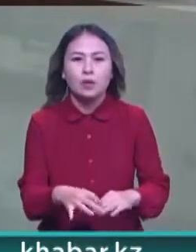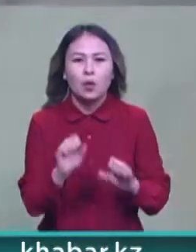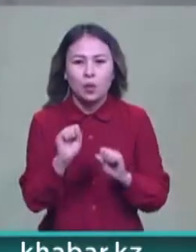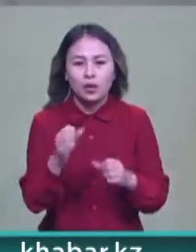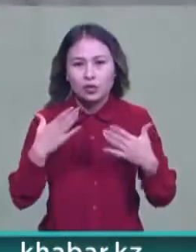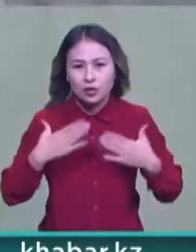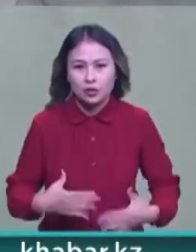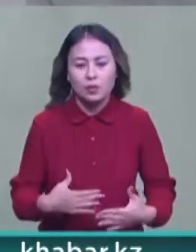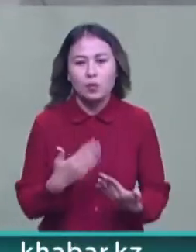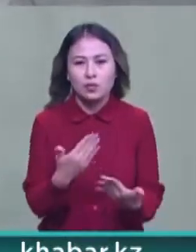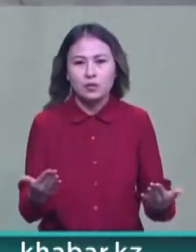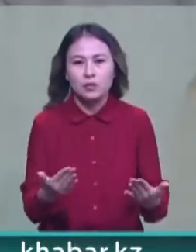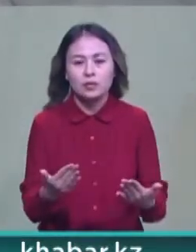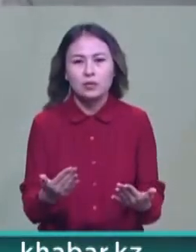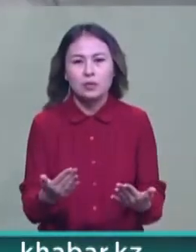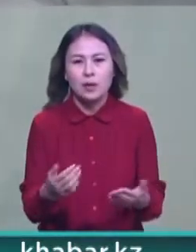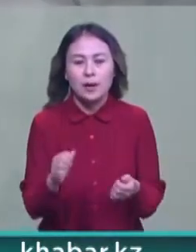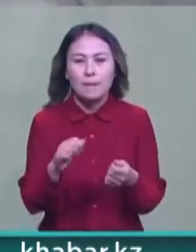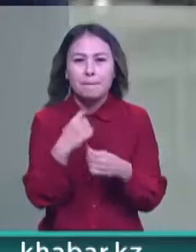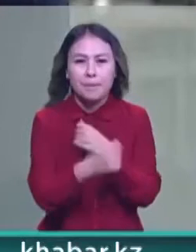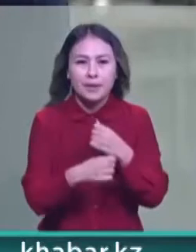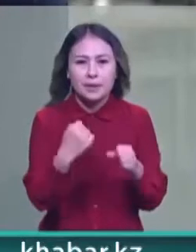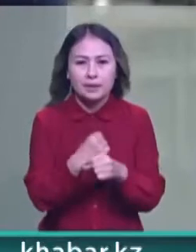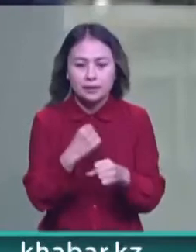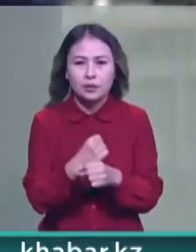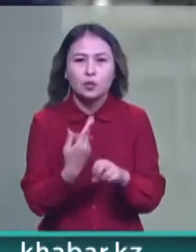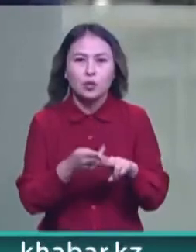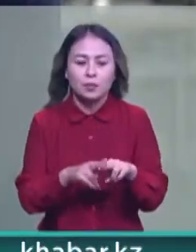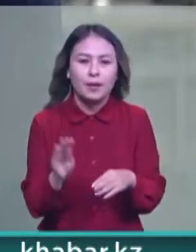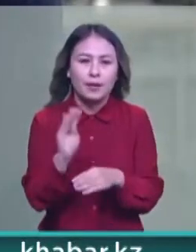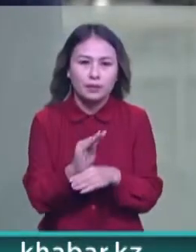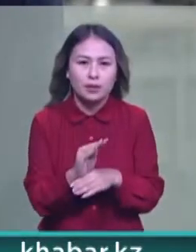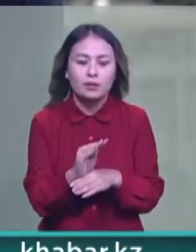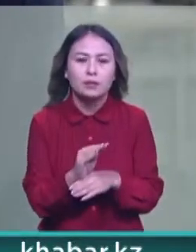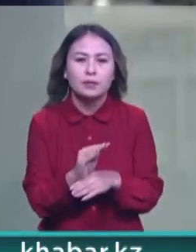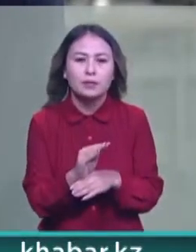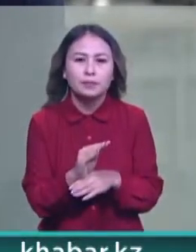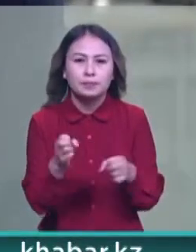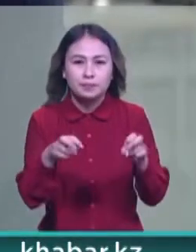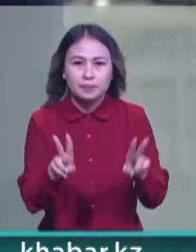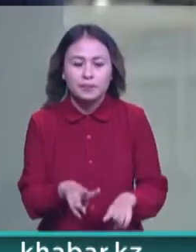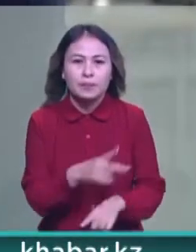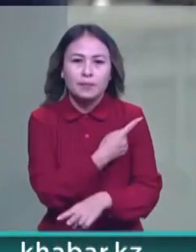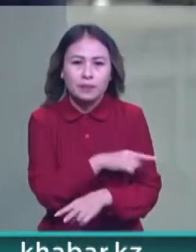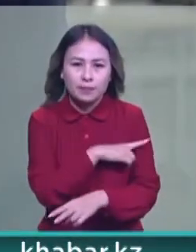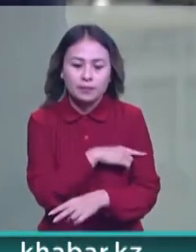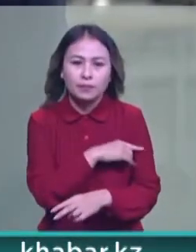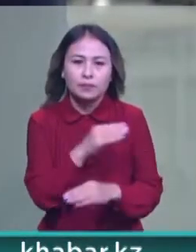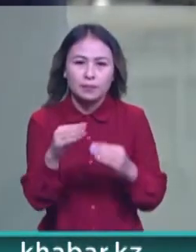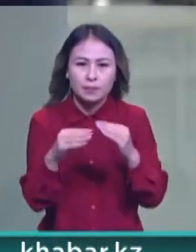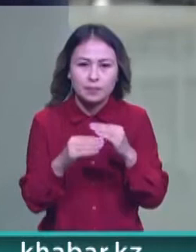қорғаныш киім ол жаңағыдай нитканы материалдан тігіледі. Сонымен қатар дәкеден жасалған медициналық көп қабатты